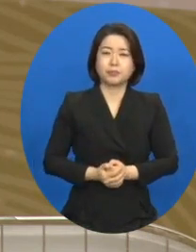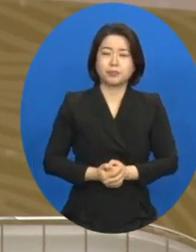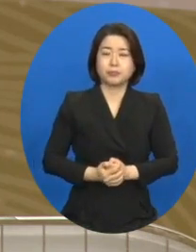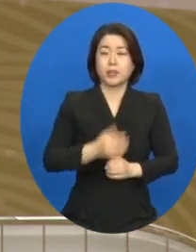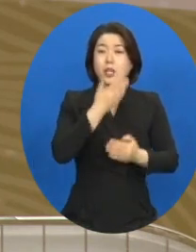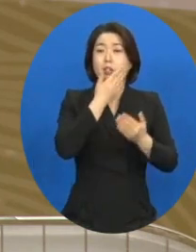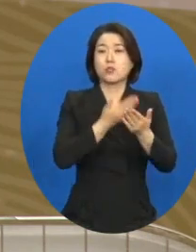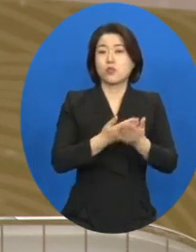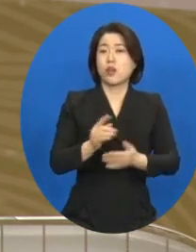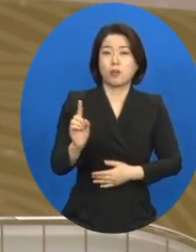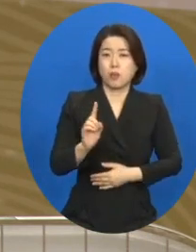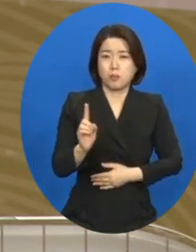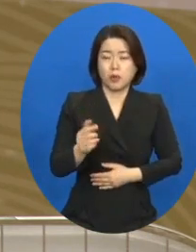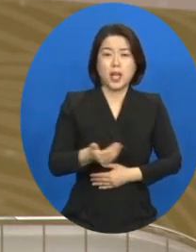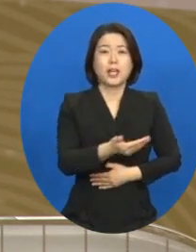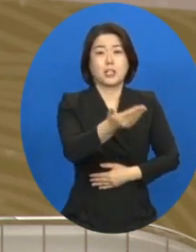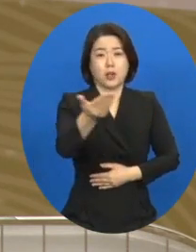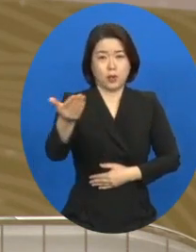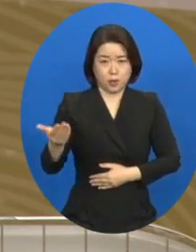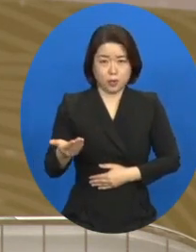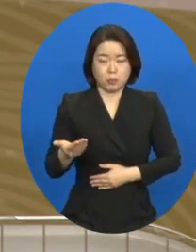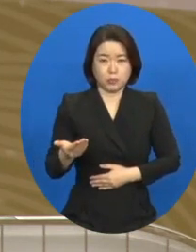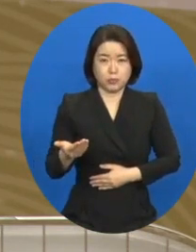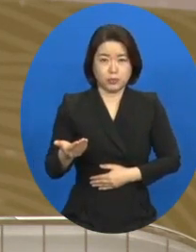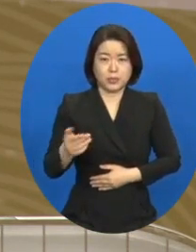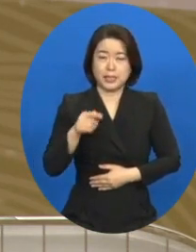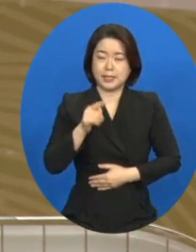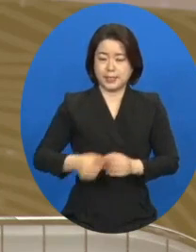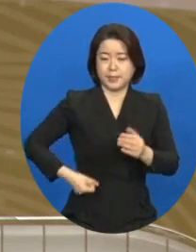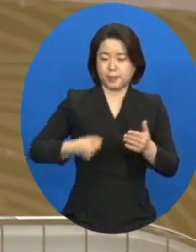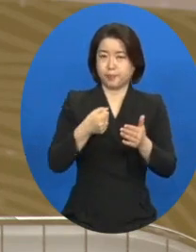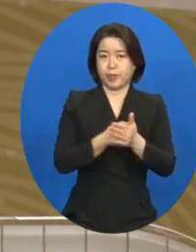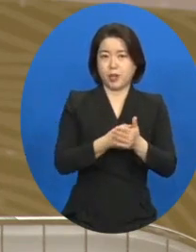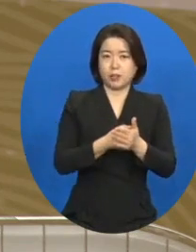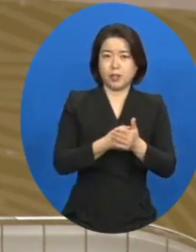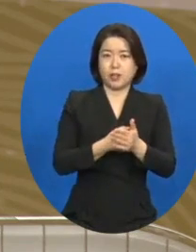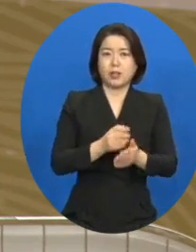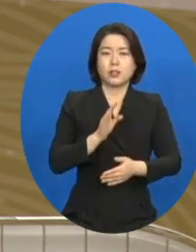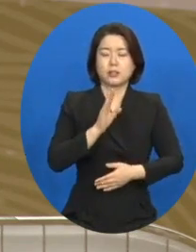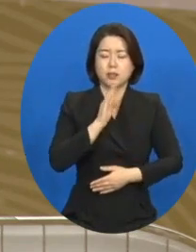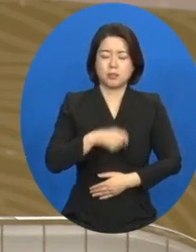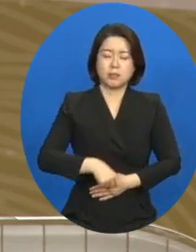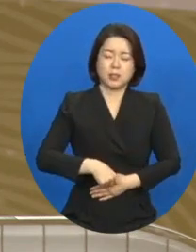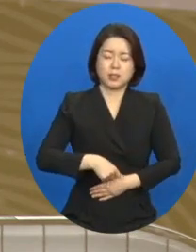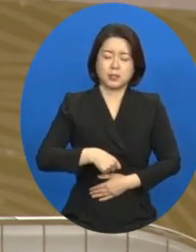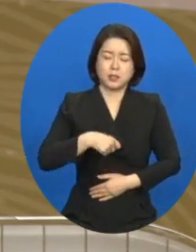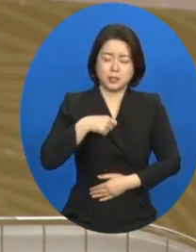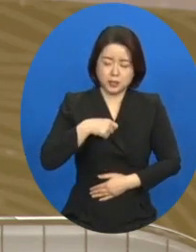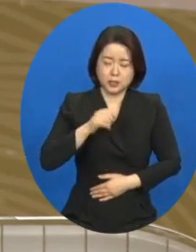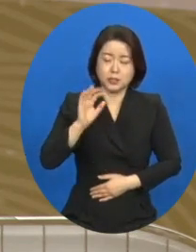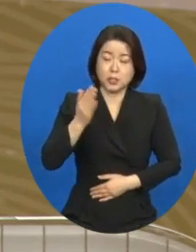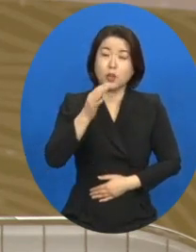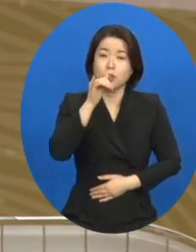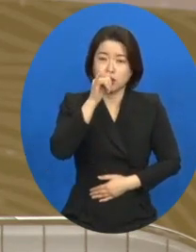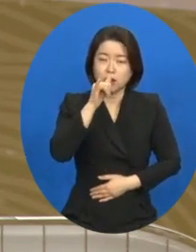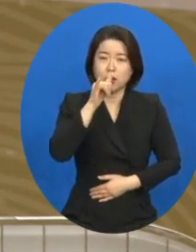중요한 것은 여러분의 이 결단이 얼마나 진정성이 있느냐 하는 거예요.